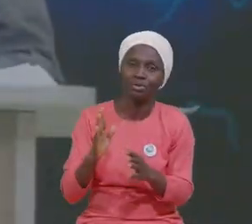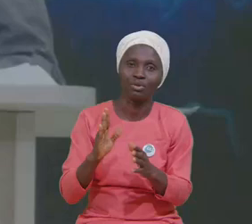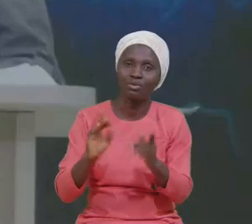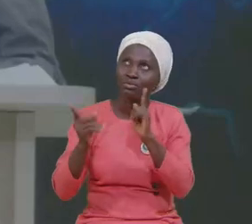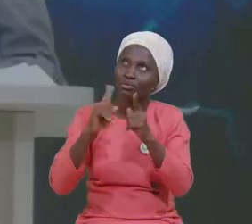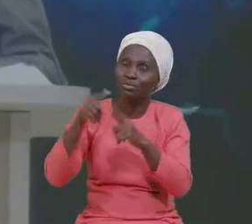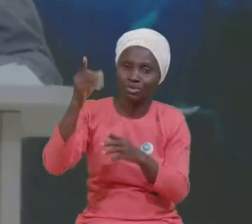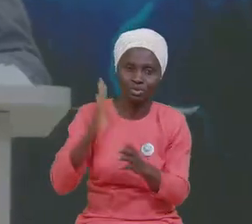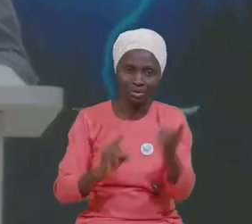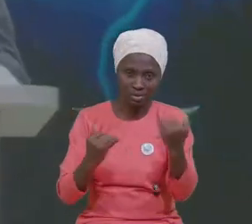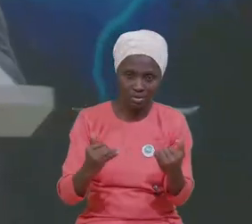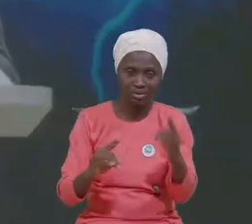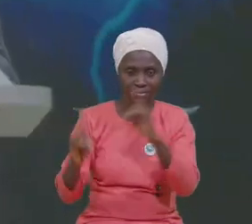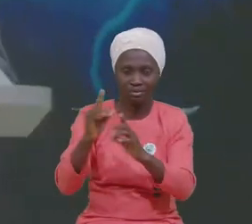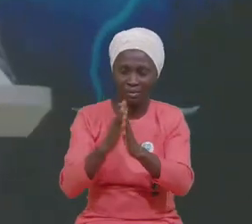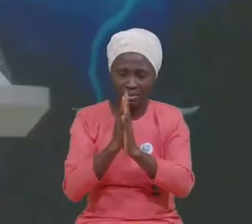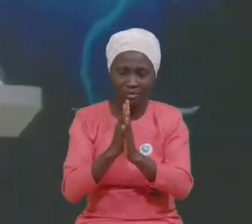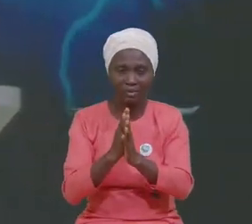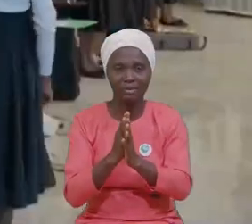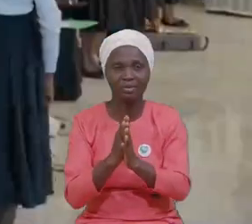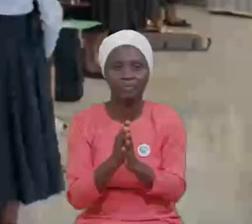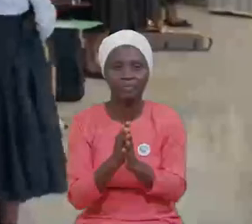Parle au Seigneur maintenant. Seigneur, j'ai beaucoup entendu.